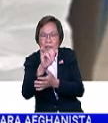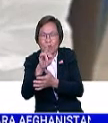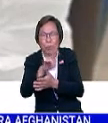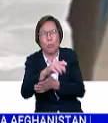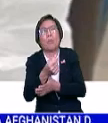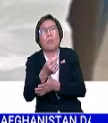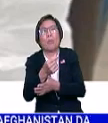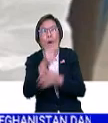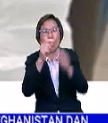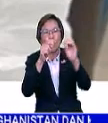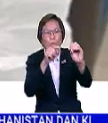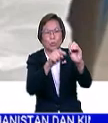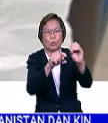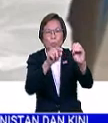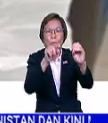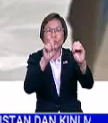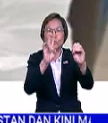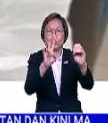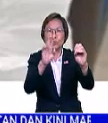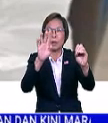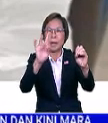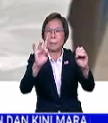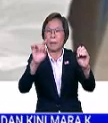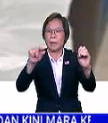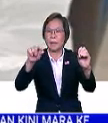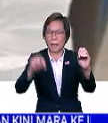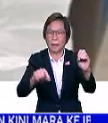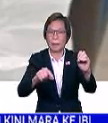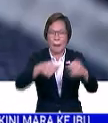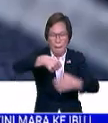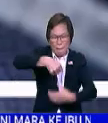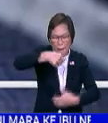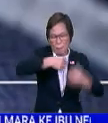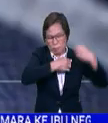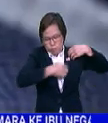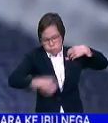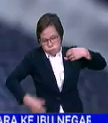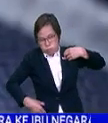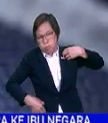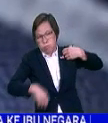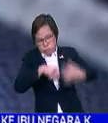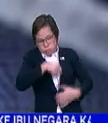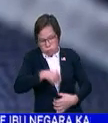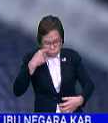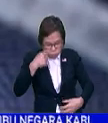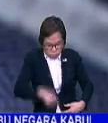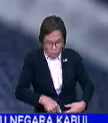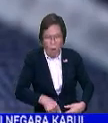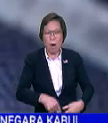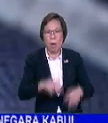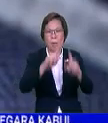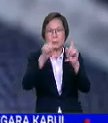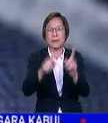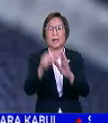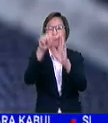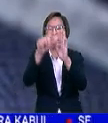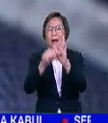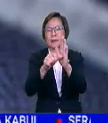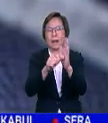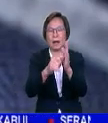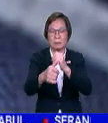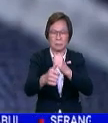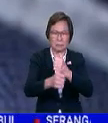dalam anggaran kosong populer 78 G ditemui dalam beg hilang Suspect kisi AC dibawah season 12 kurungan doeoaf tada dah